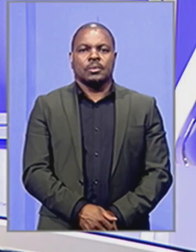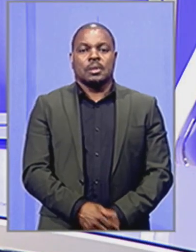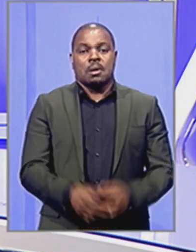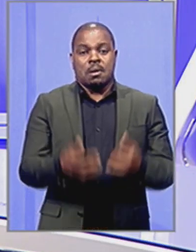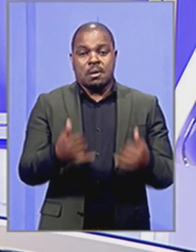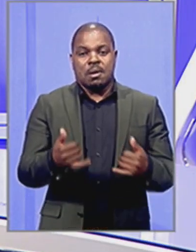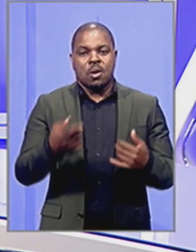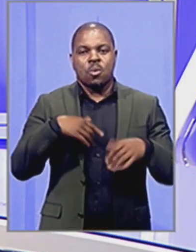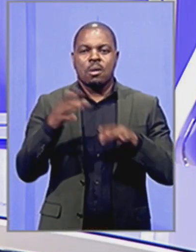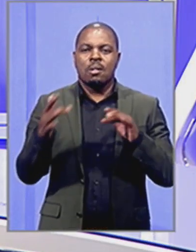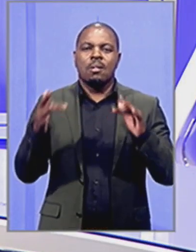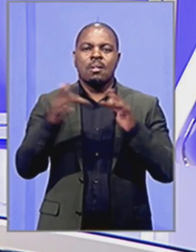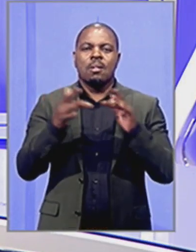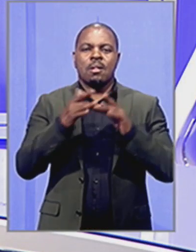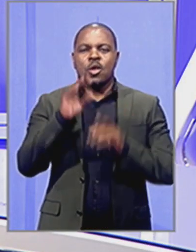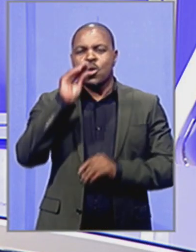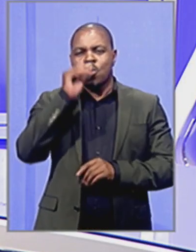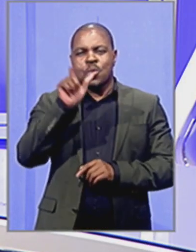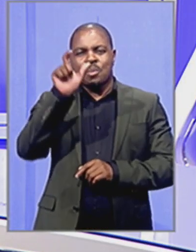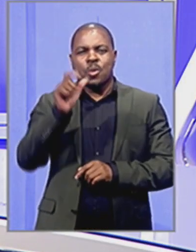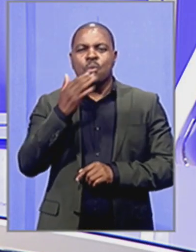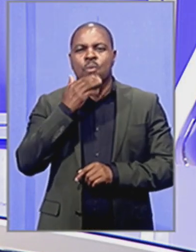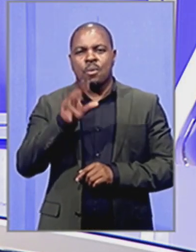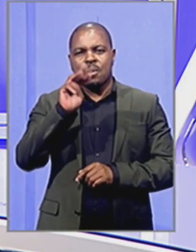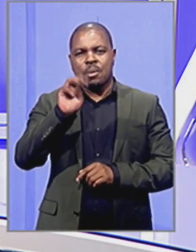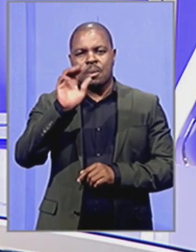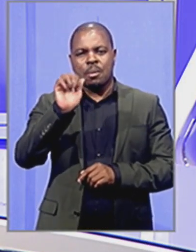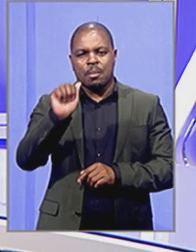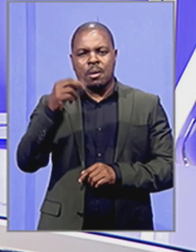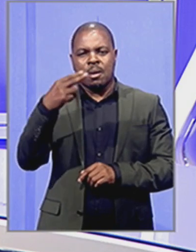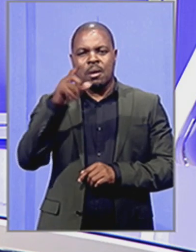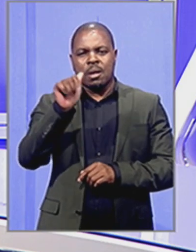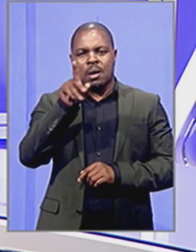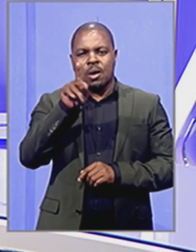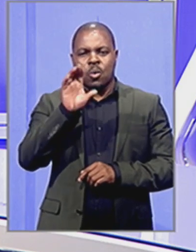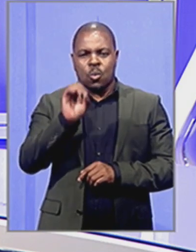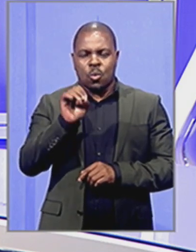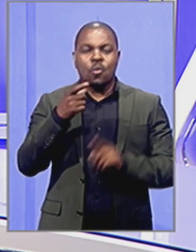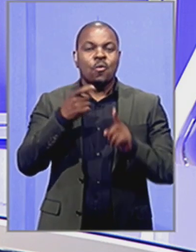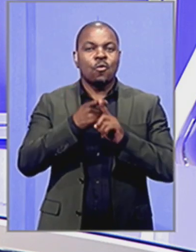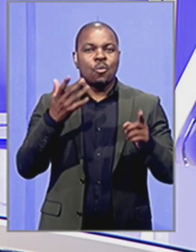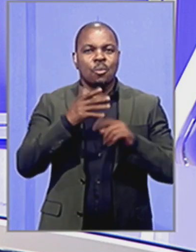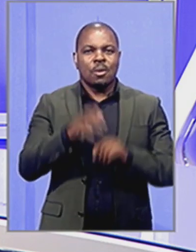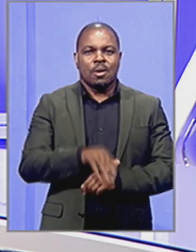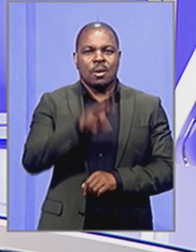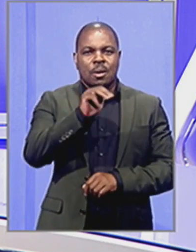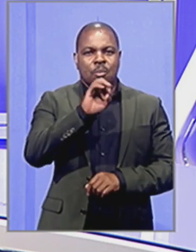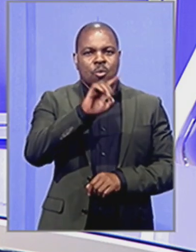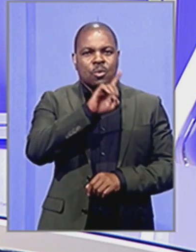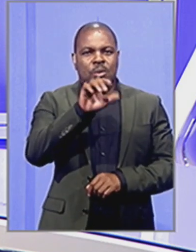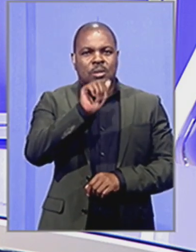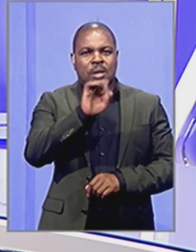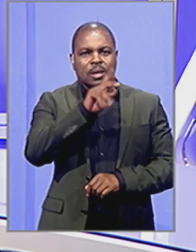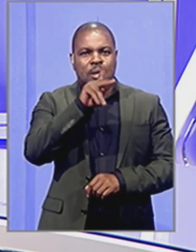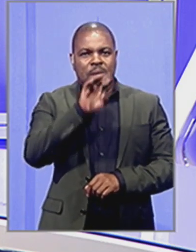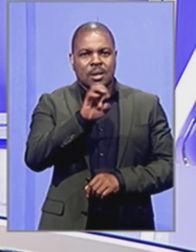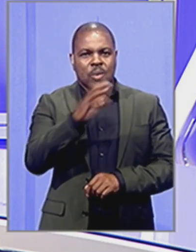ka motsotso re ikgokaganya le mmegaditaba wa rena Mahlako Komane thwiii go tswa Mosaike ka Fairland